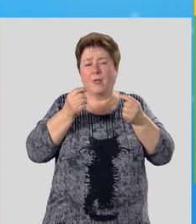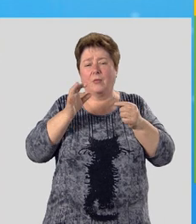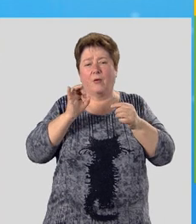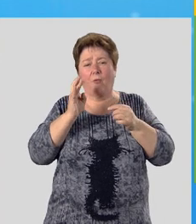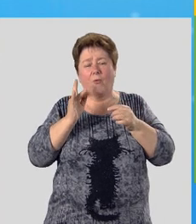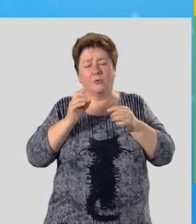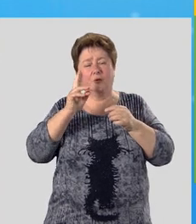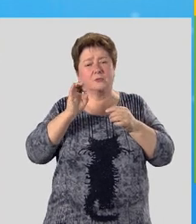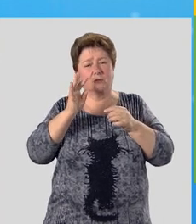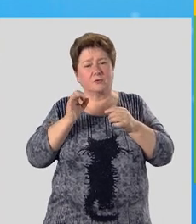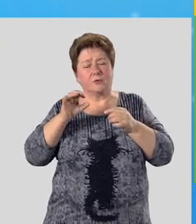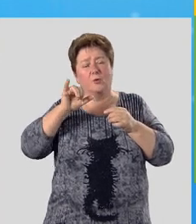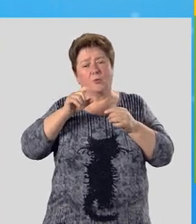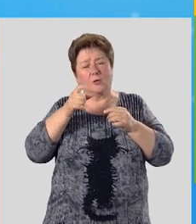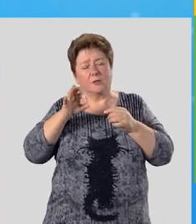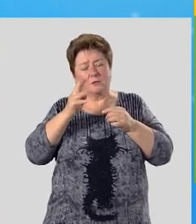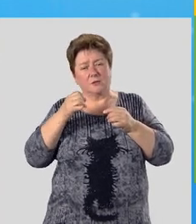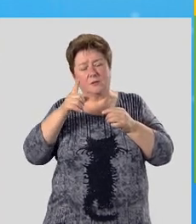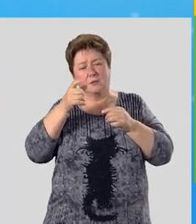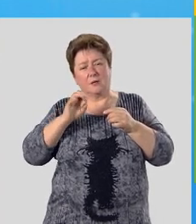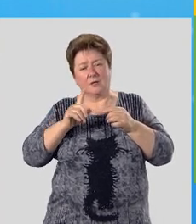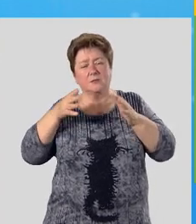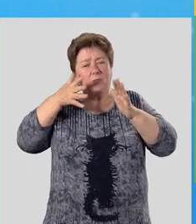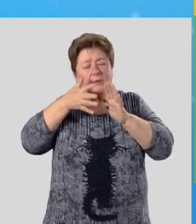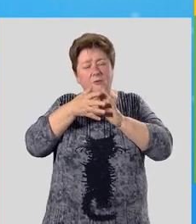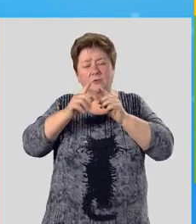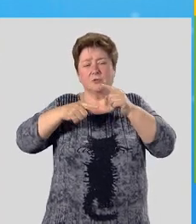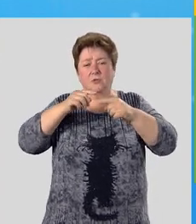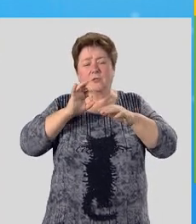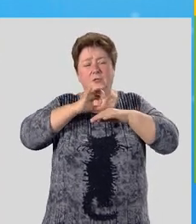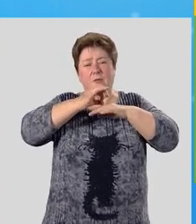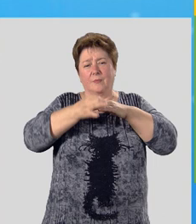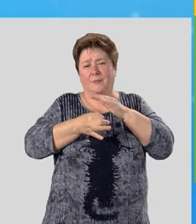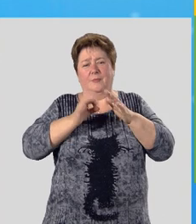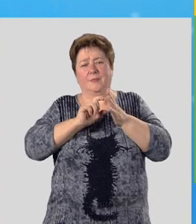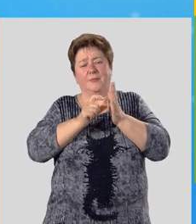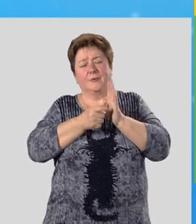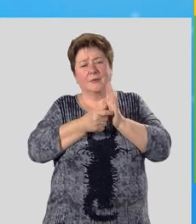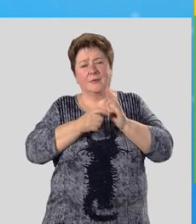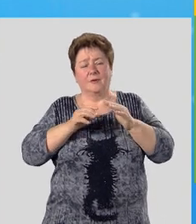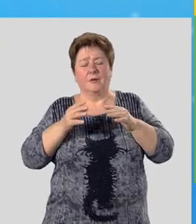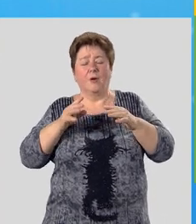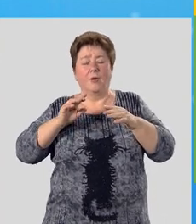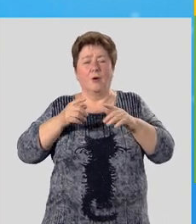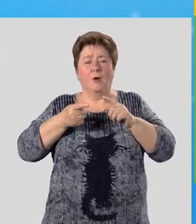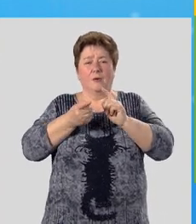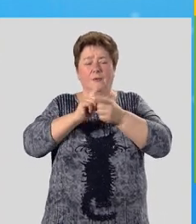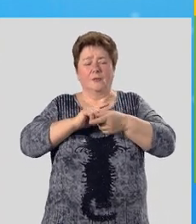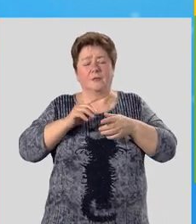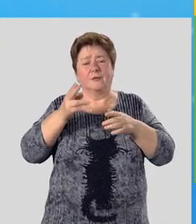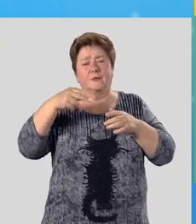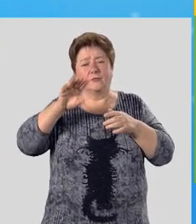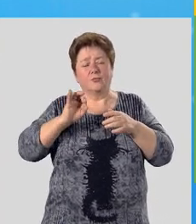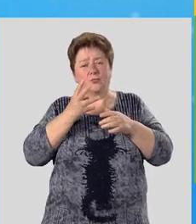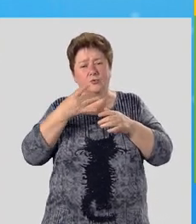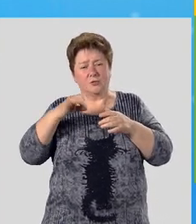ионы, кислород, углекислый газ проникают через плазматическую мембрану путем диффузии, от